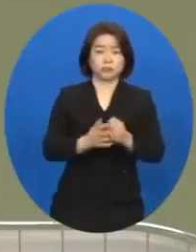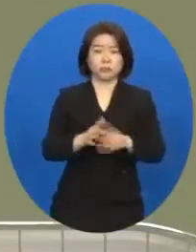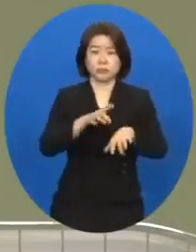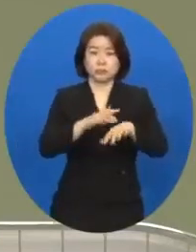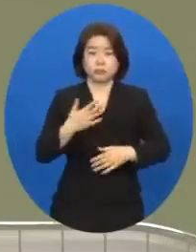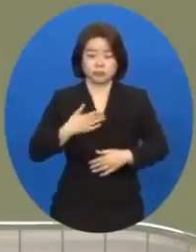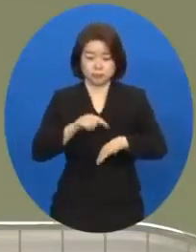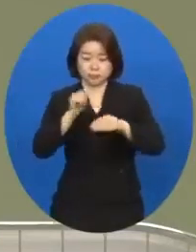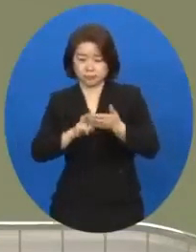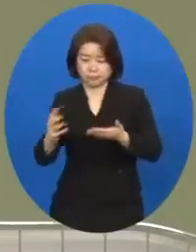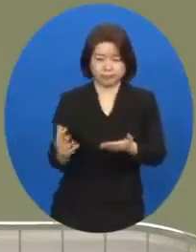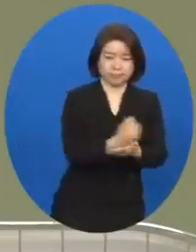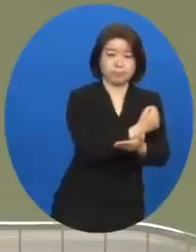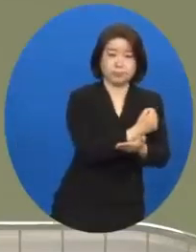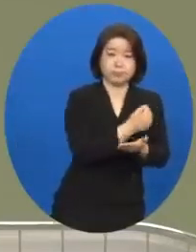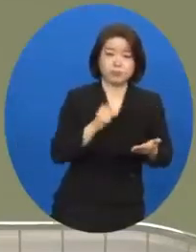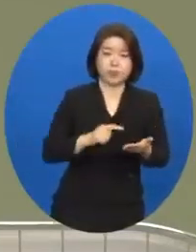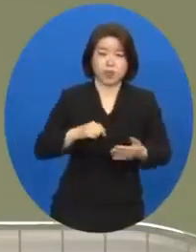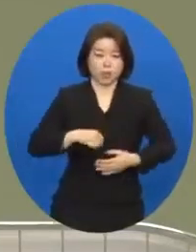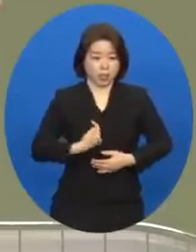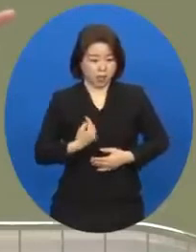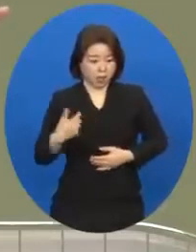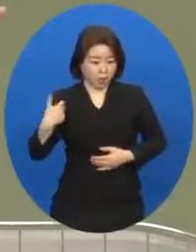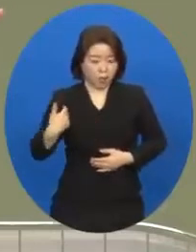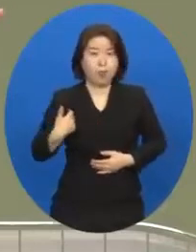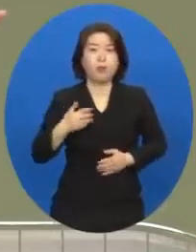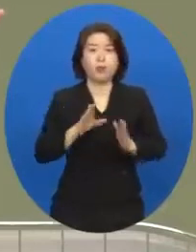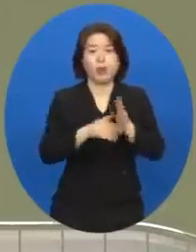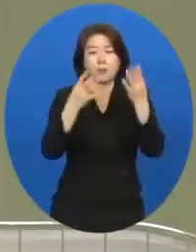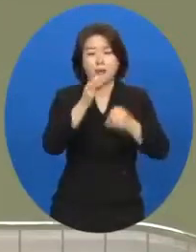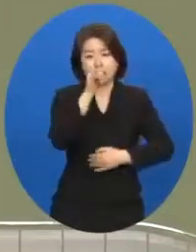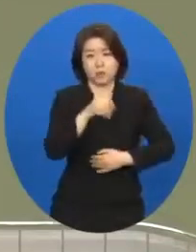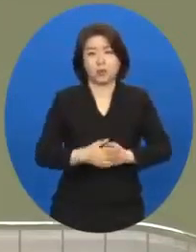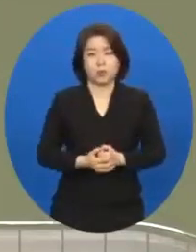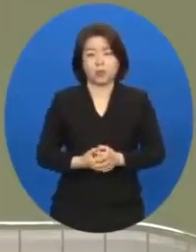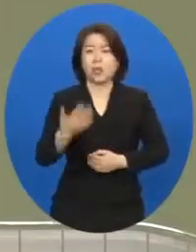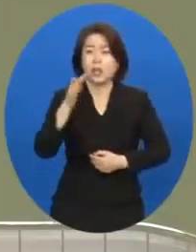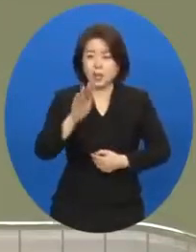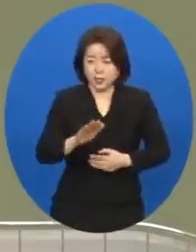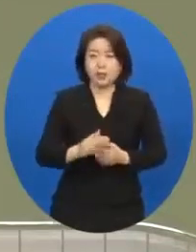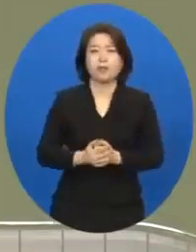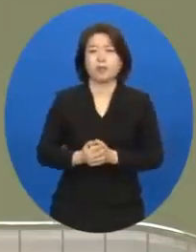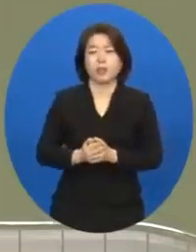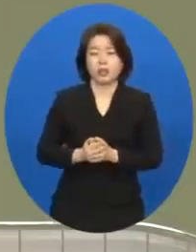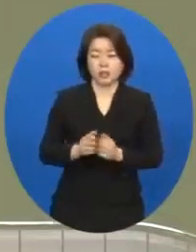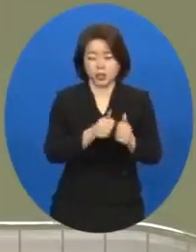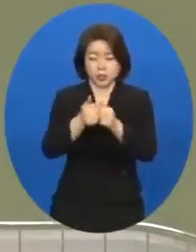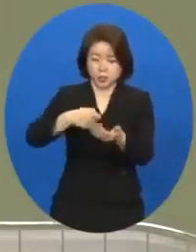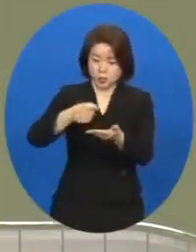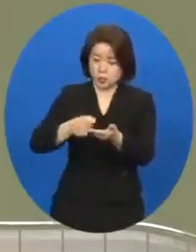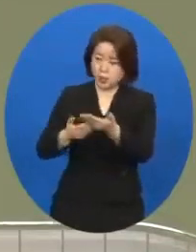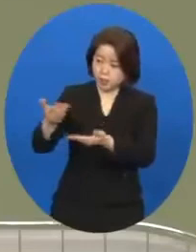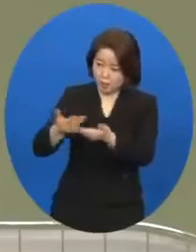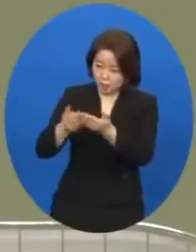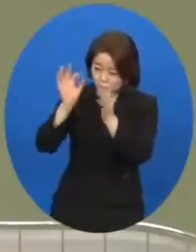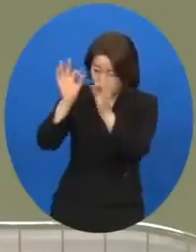마귀가 내 마음을 사로잡고 있는지 스스로가 모를 때가 많아요. 그런데 이 동행일기를 나누려고 하다